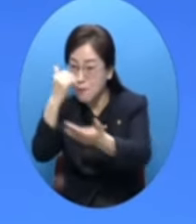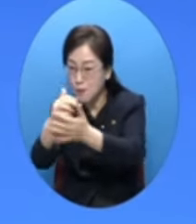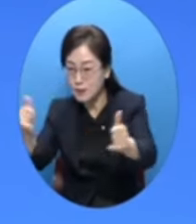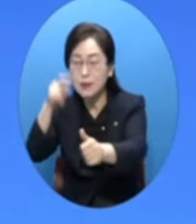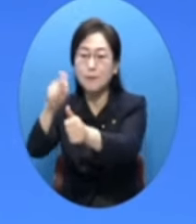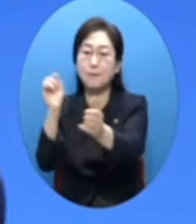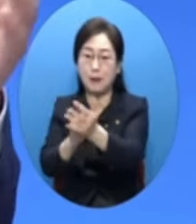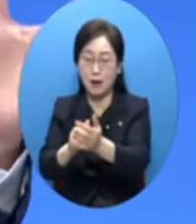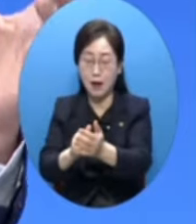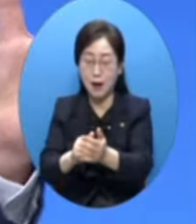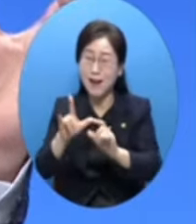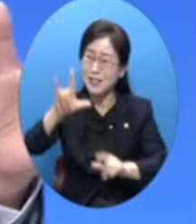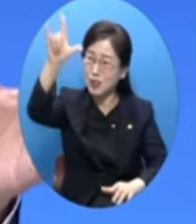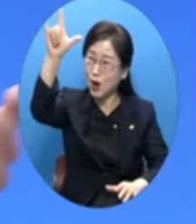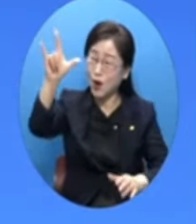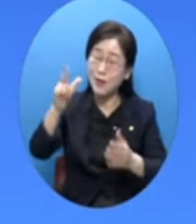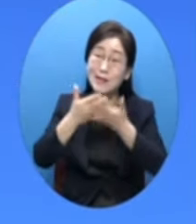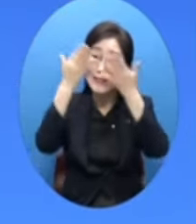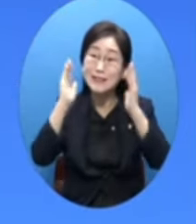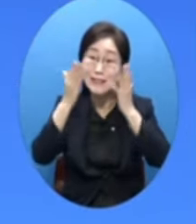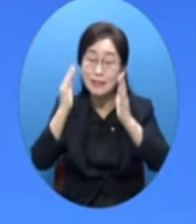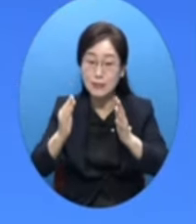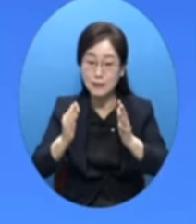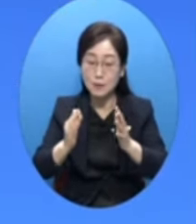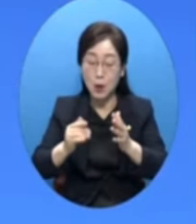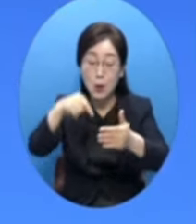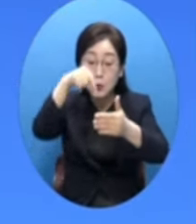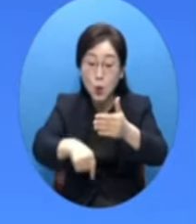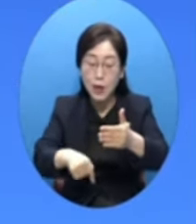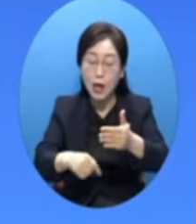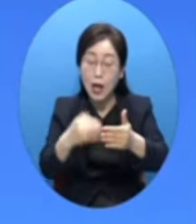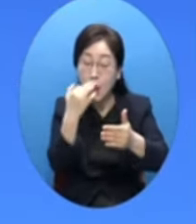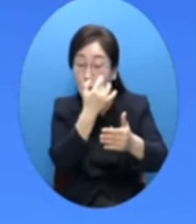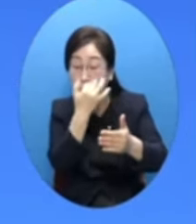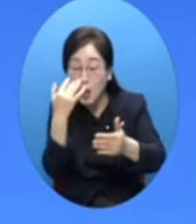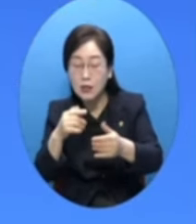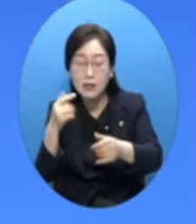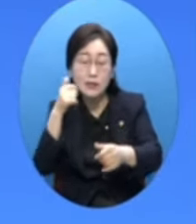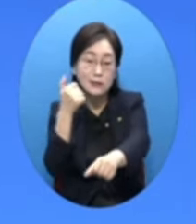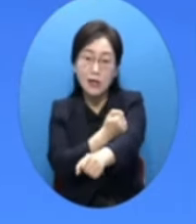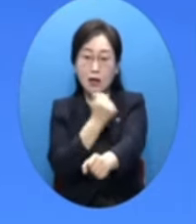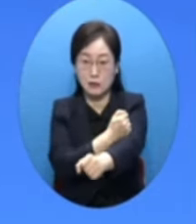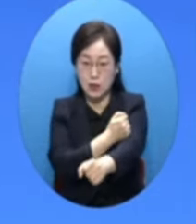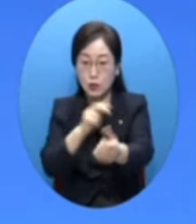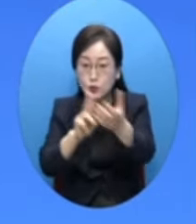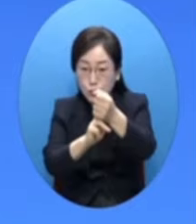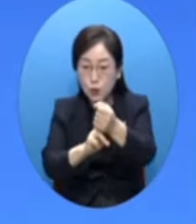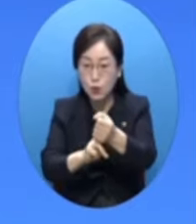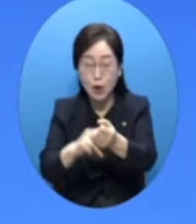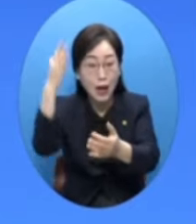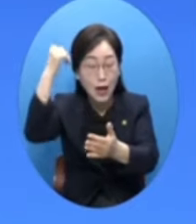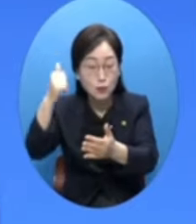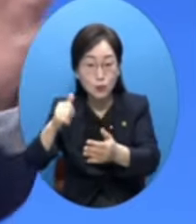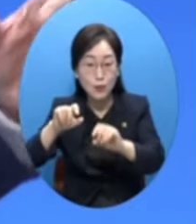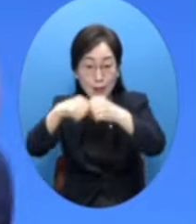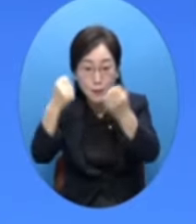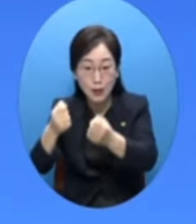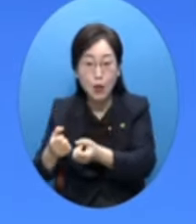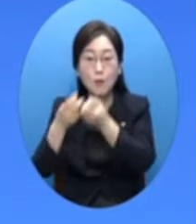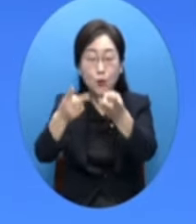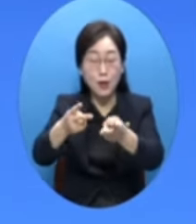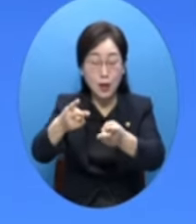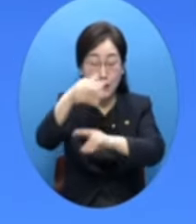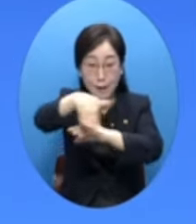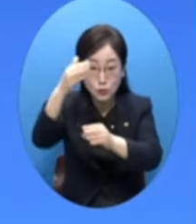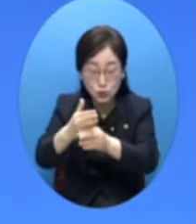박스에 430개 박스에 넣어가지고 택배로 붙여갖고 이것이 한국과 대만으로 이송되려고 했던 것을 제보를 받아서